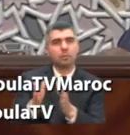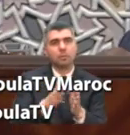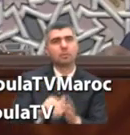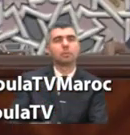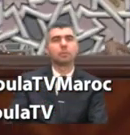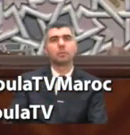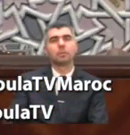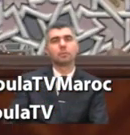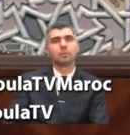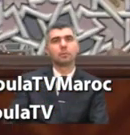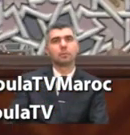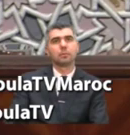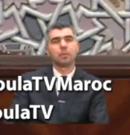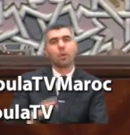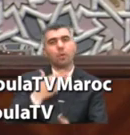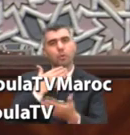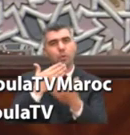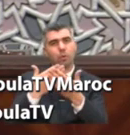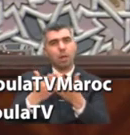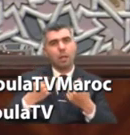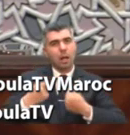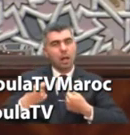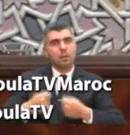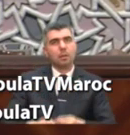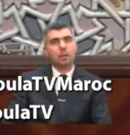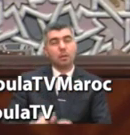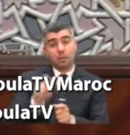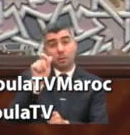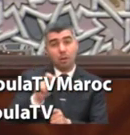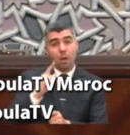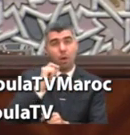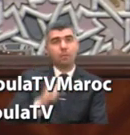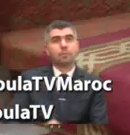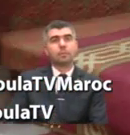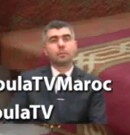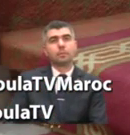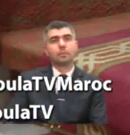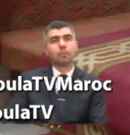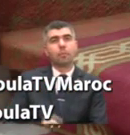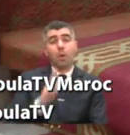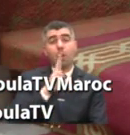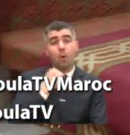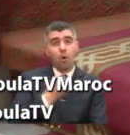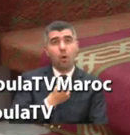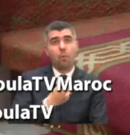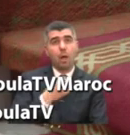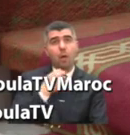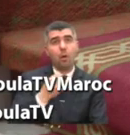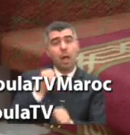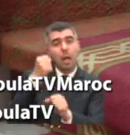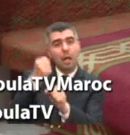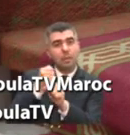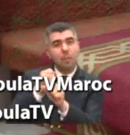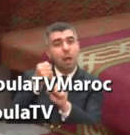تفضلوا. شكرا السيد الرئيس، شكرا السيد النائب المحترم. الحكومة لا تدعي، الحكومة تعمل.